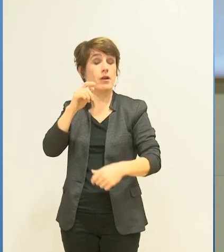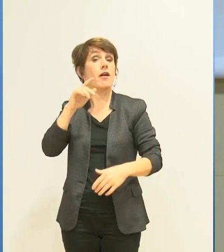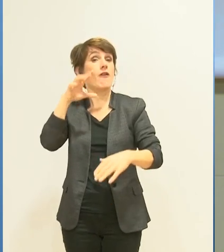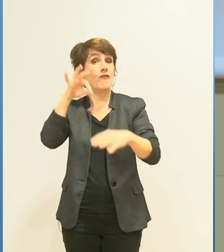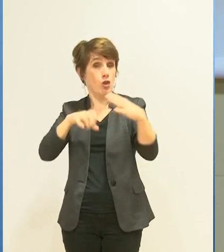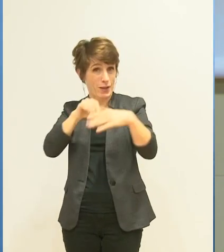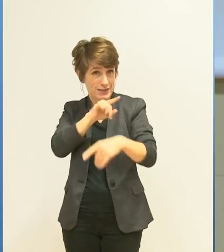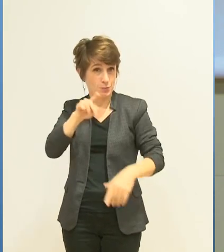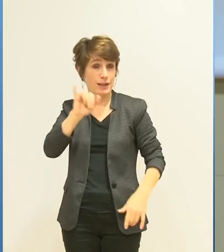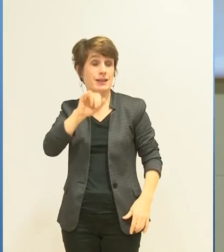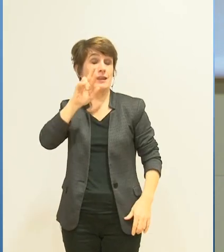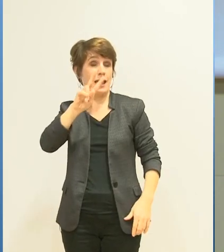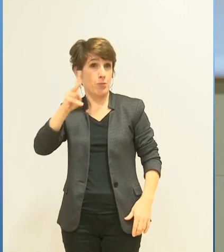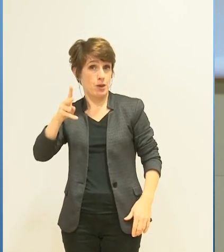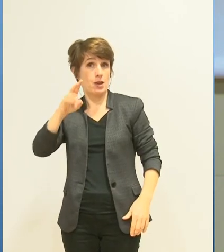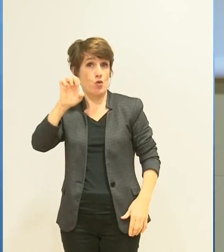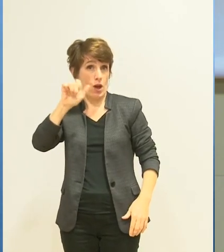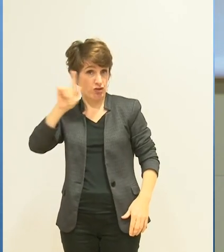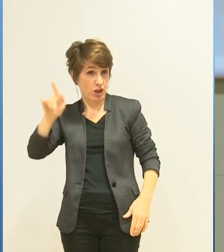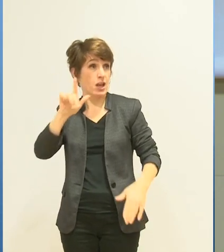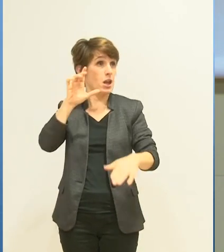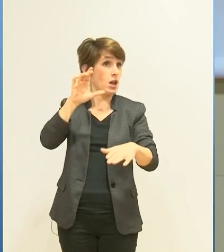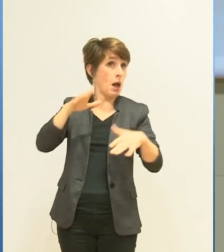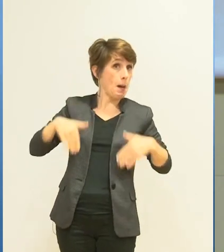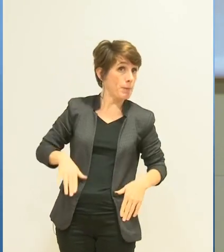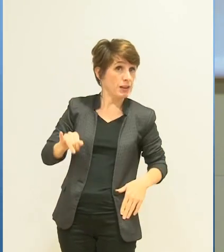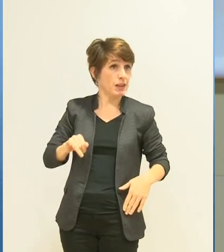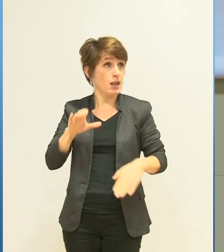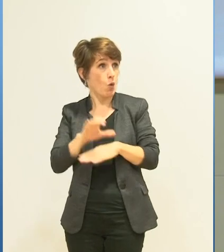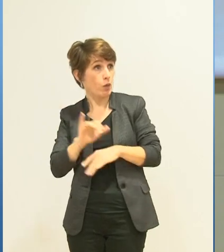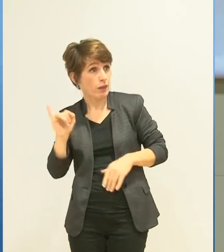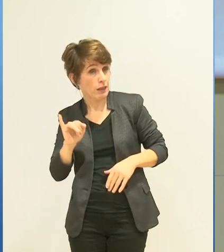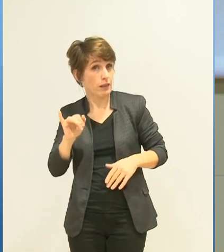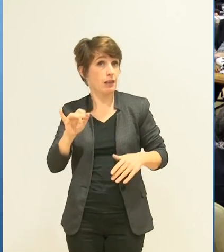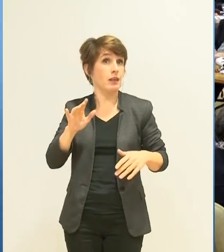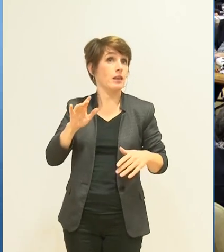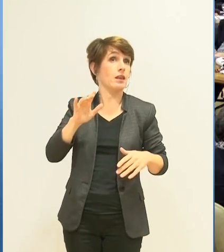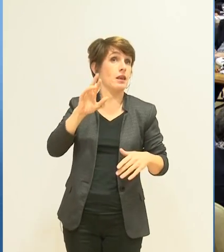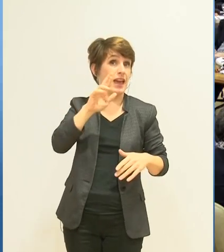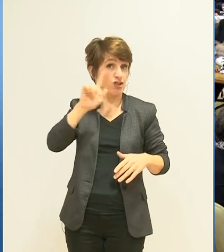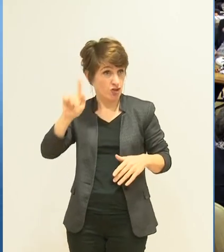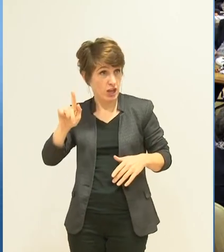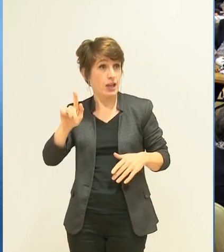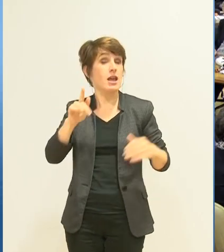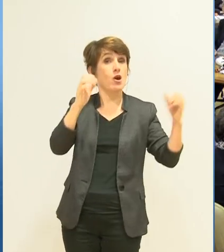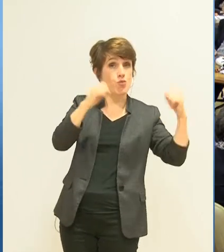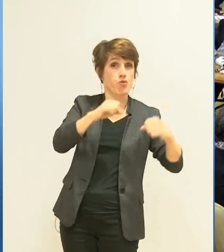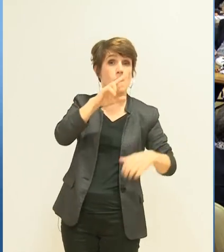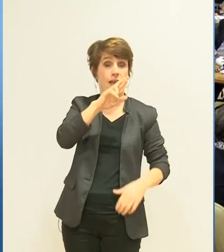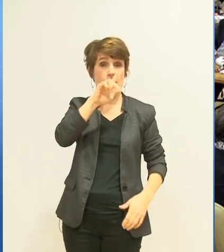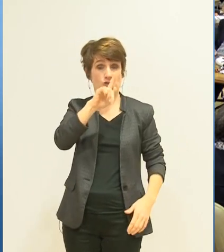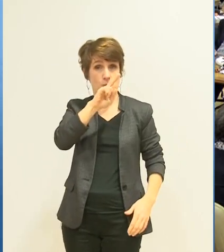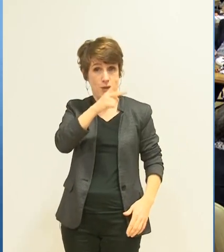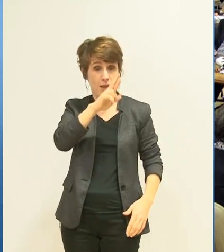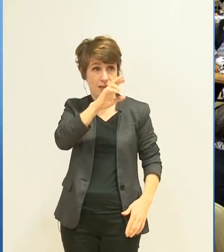est âgée qui s'abstient qui votent contre rg qui votent pour hergé p ar